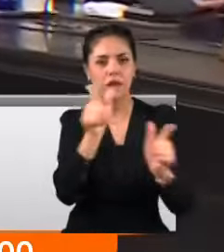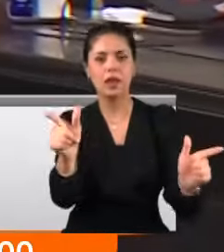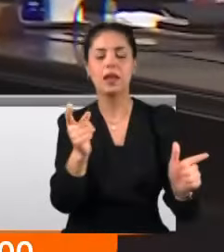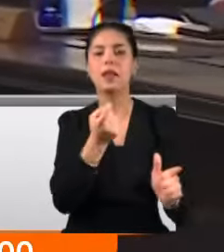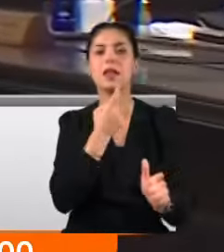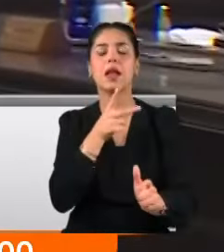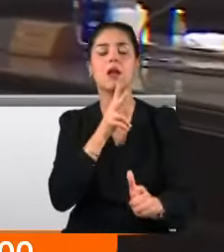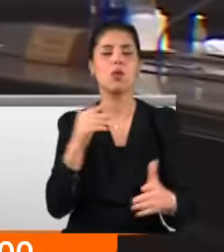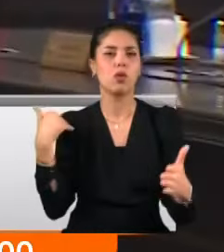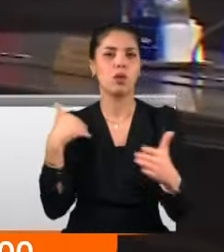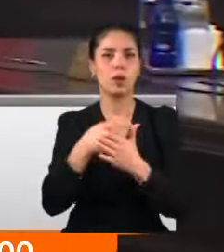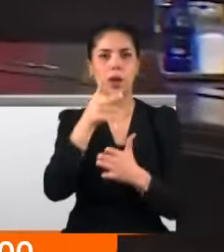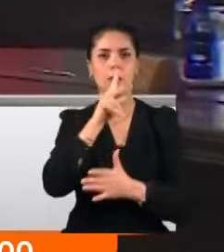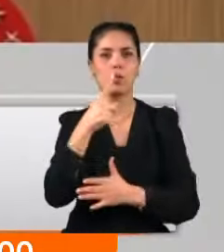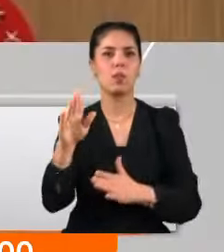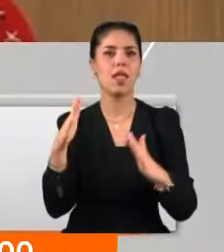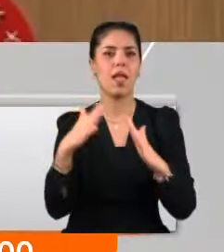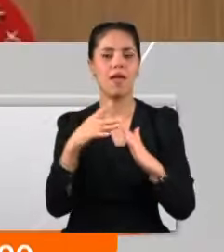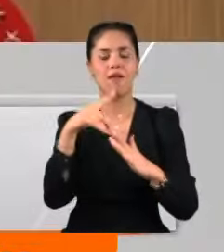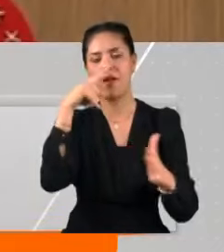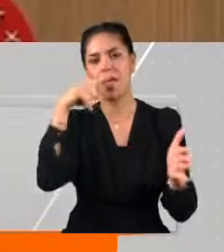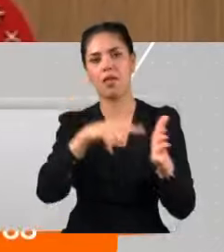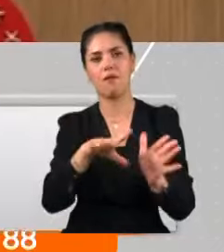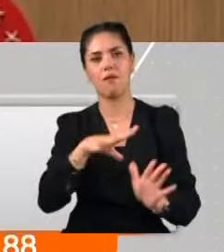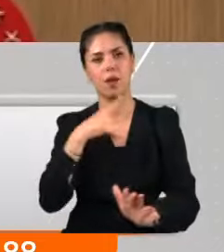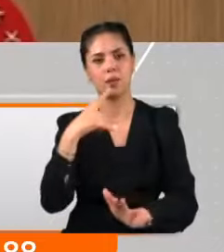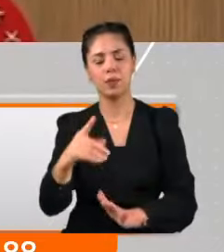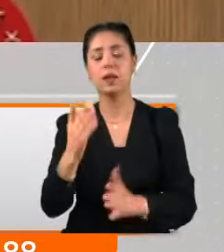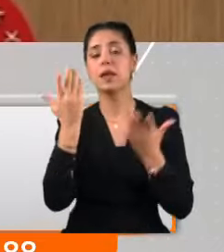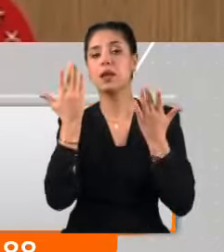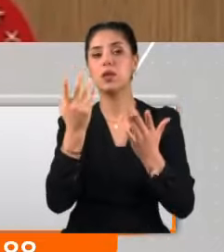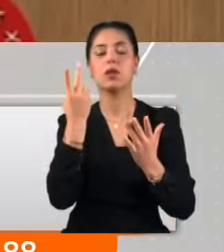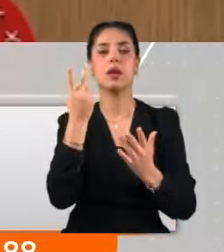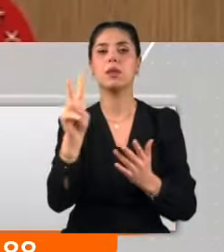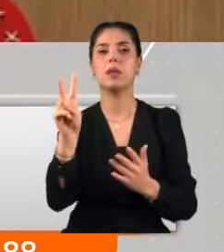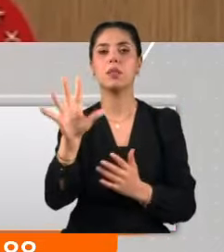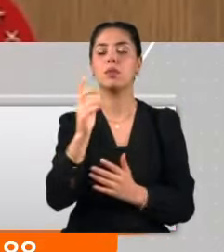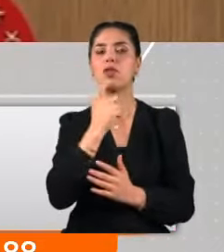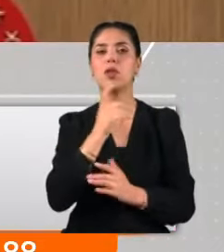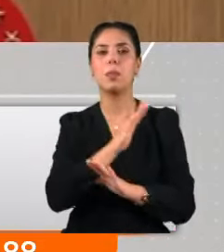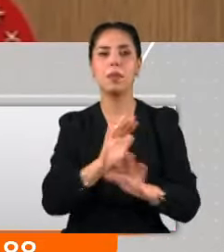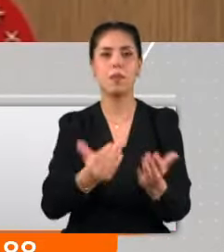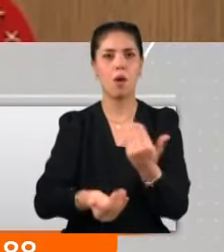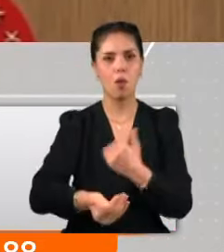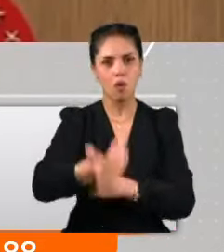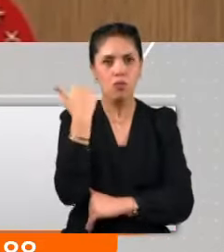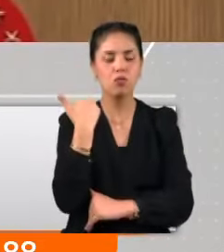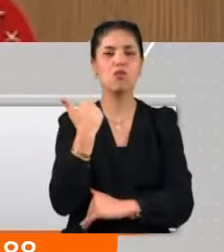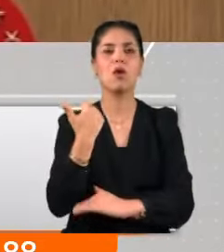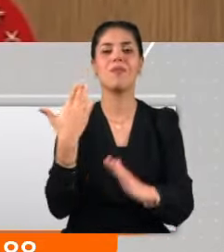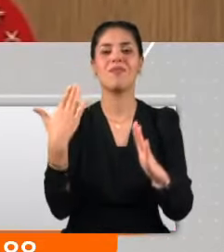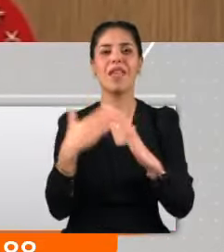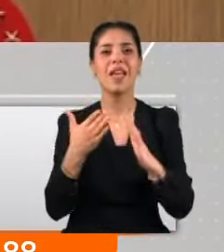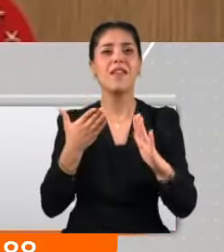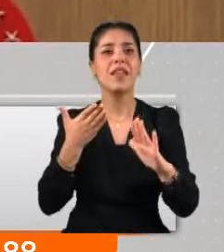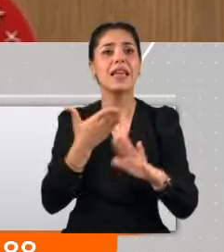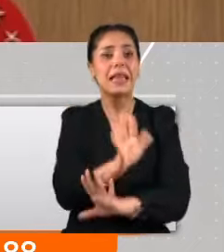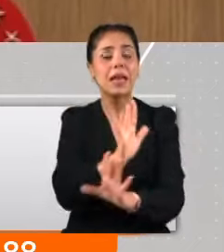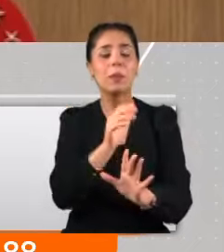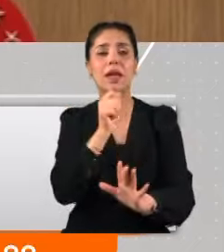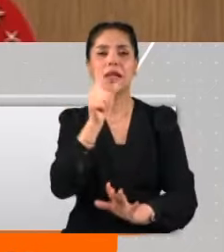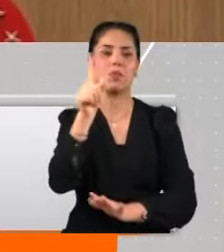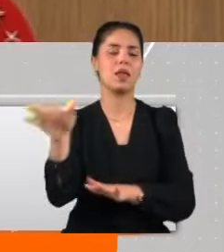sonuna kadar 200.000 konut dedi İnşallah 2025 senesi bitmeden önce evine girmeyen